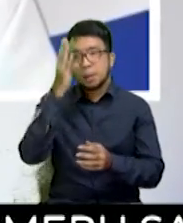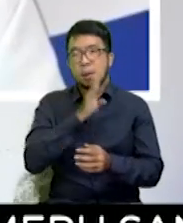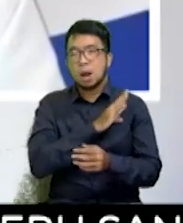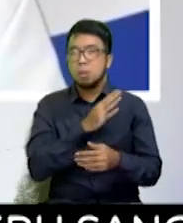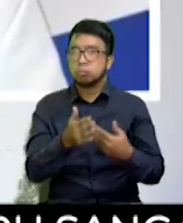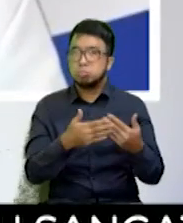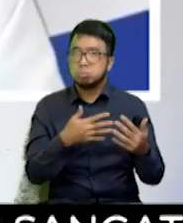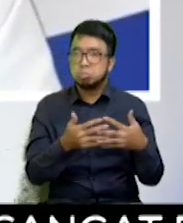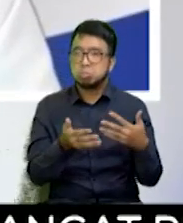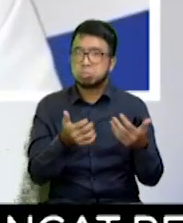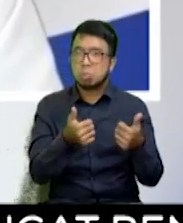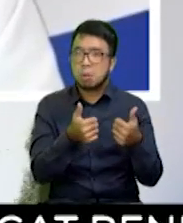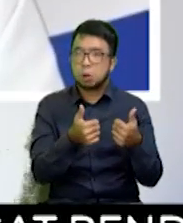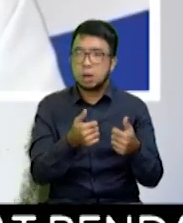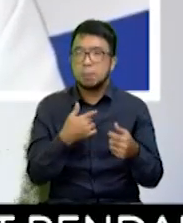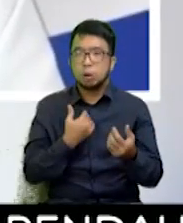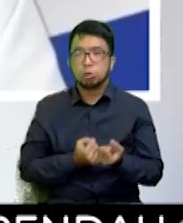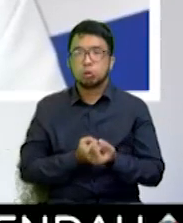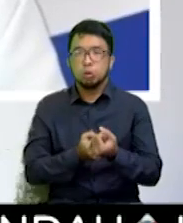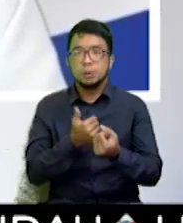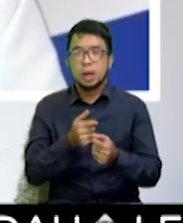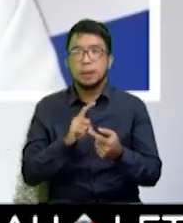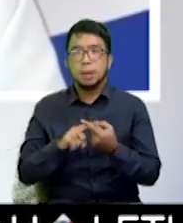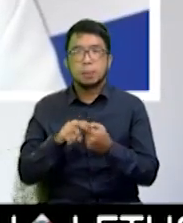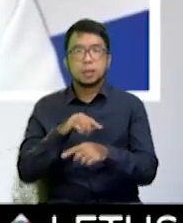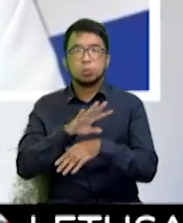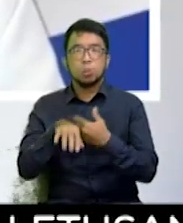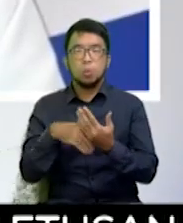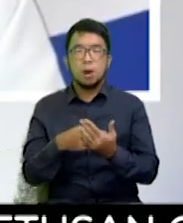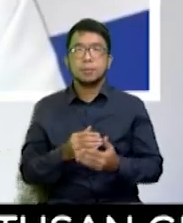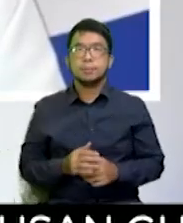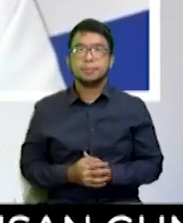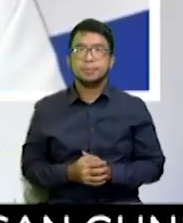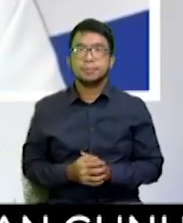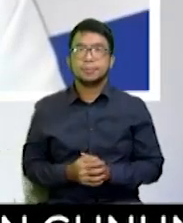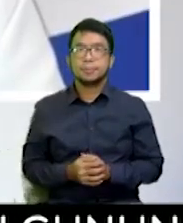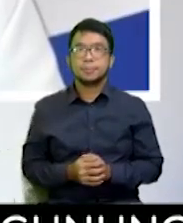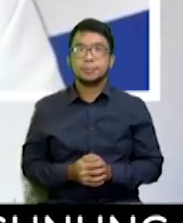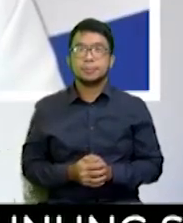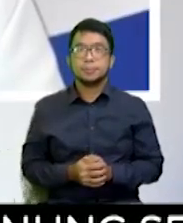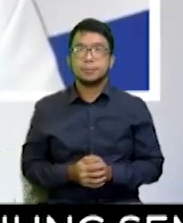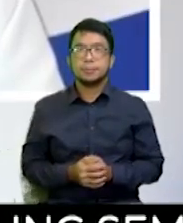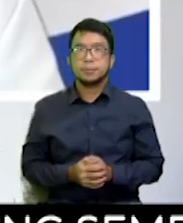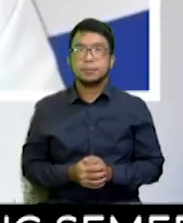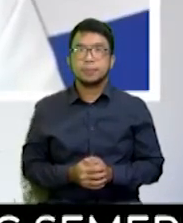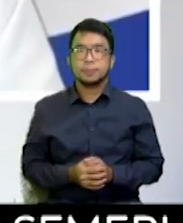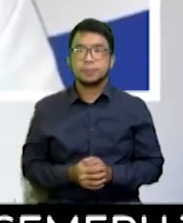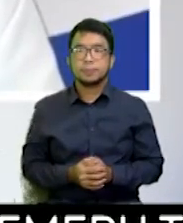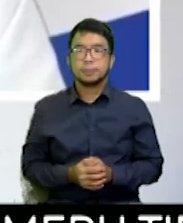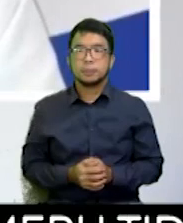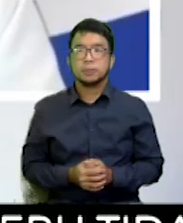ini didukung oleh kawan-kawan semua dan khususnya kepada anggota